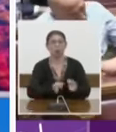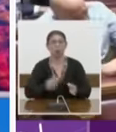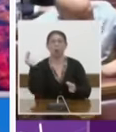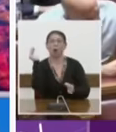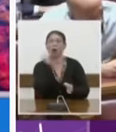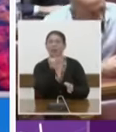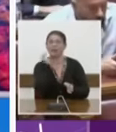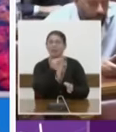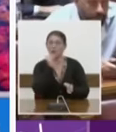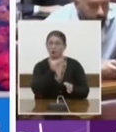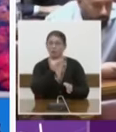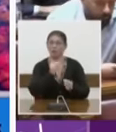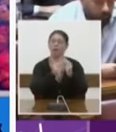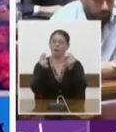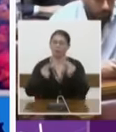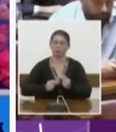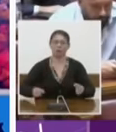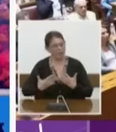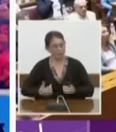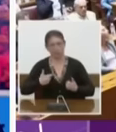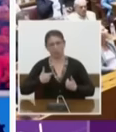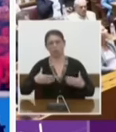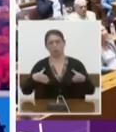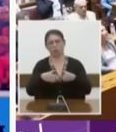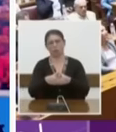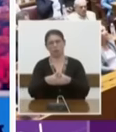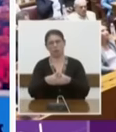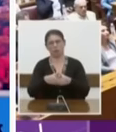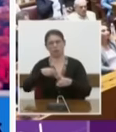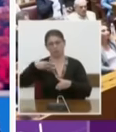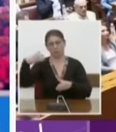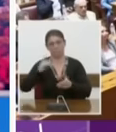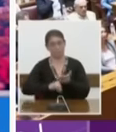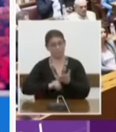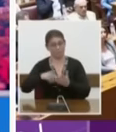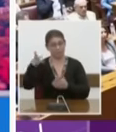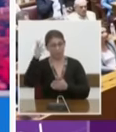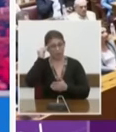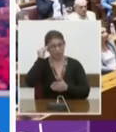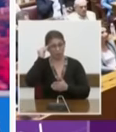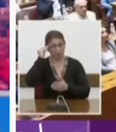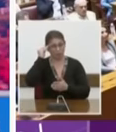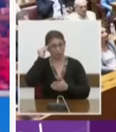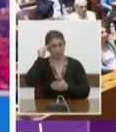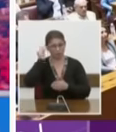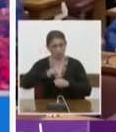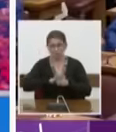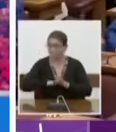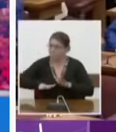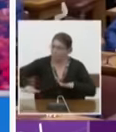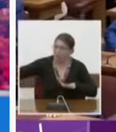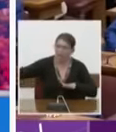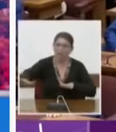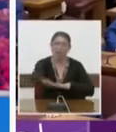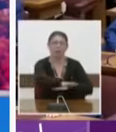κυρίως απευθύνει απευθύνει απευθύνει ένα ένα αμοιβαίο αφελές κοινωνικό συμβόλαιο με προτεραιότητα βέβαια